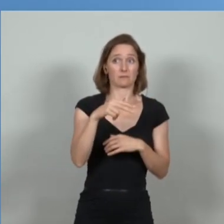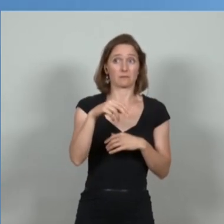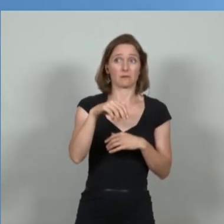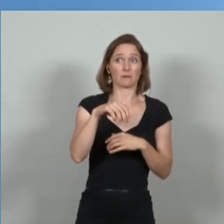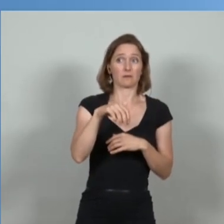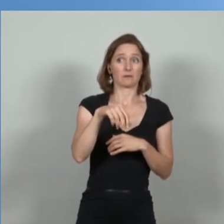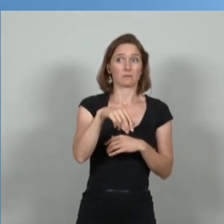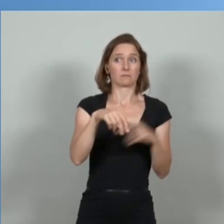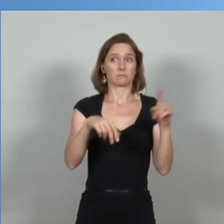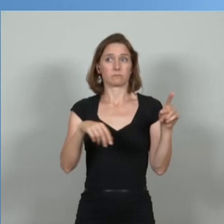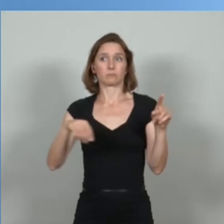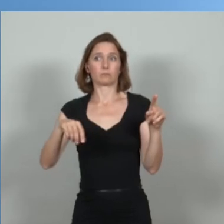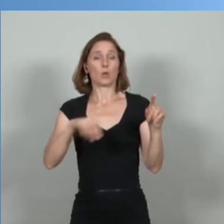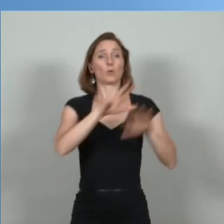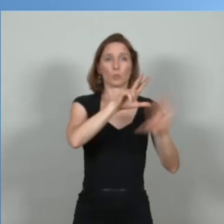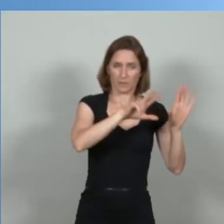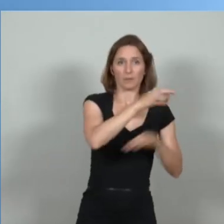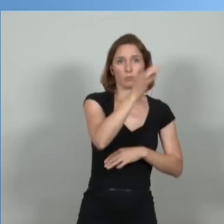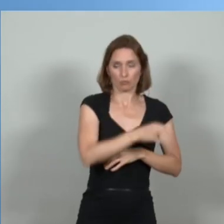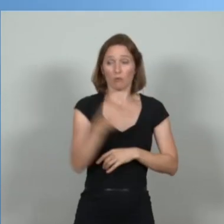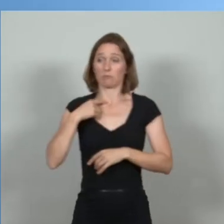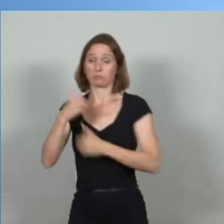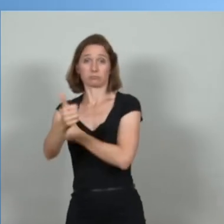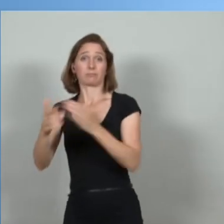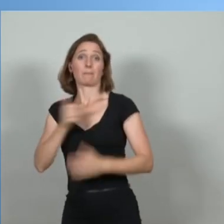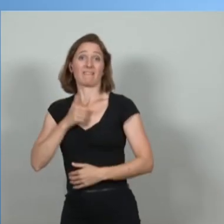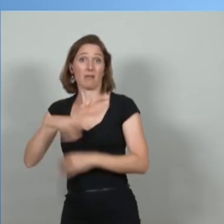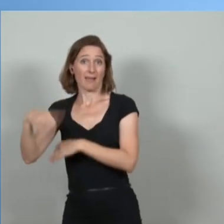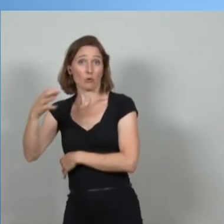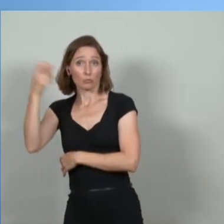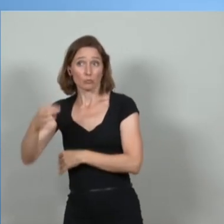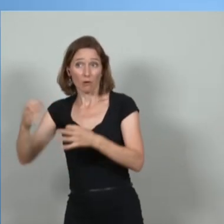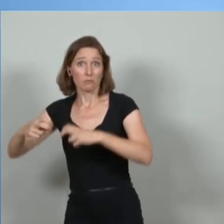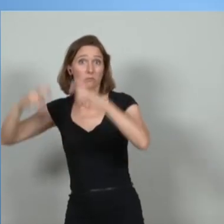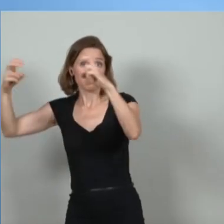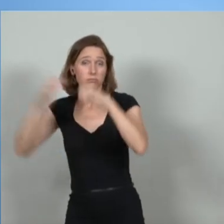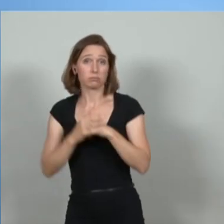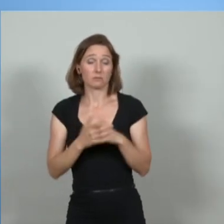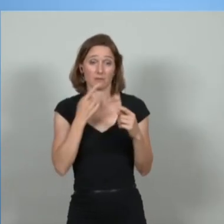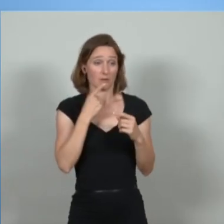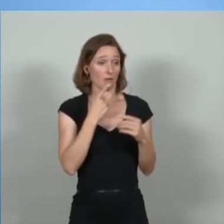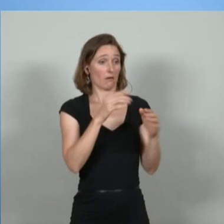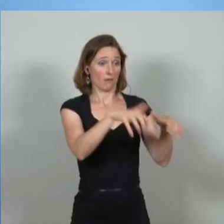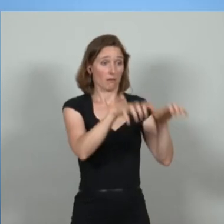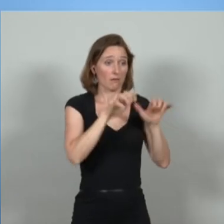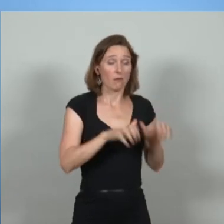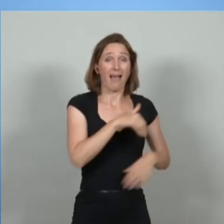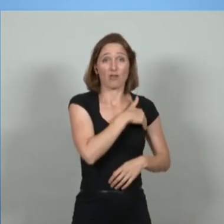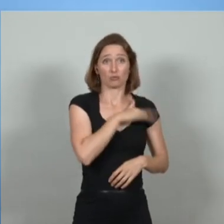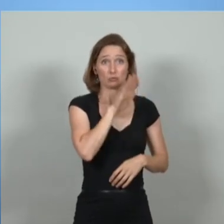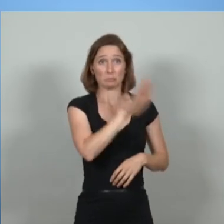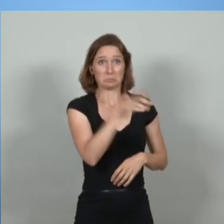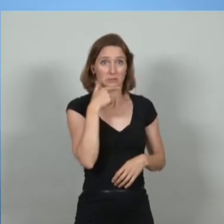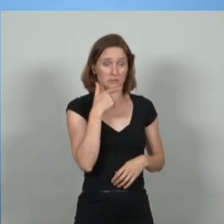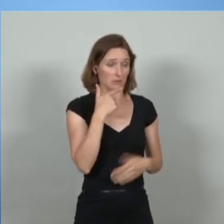paraissent insuffisantes pour améliorer le pouvoir d'achat des agents publics qui n'a cessé de s'effriter les agents les plus touchés sont évidemment